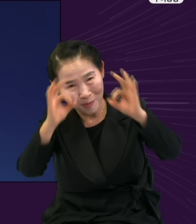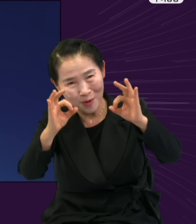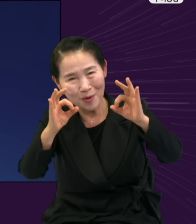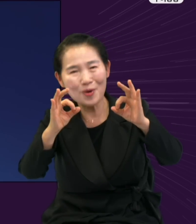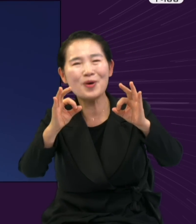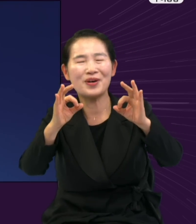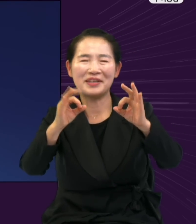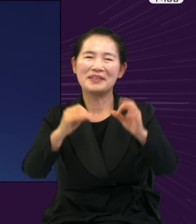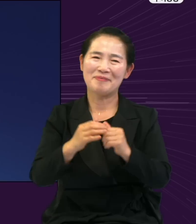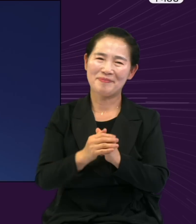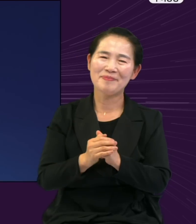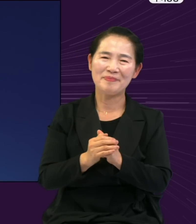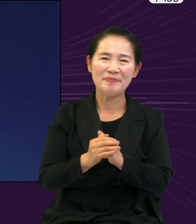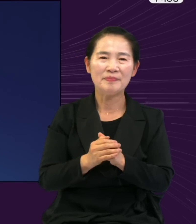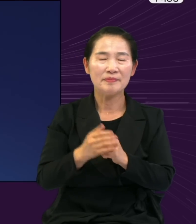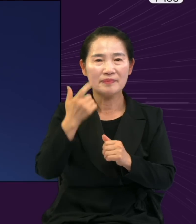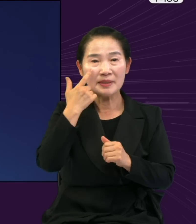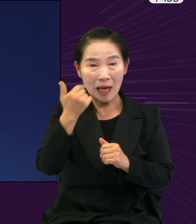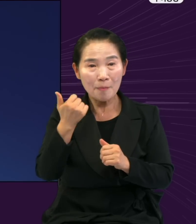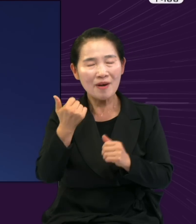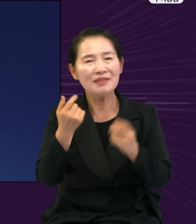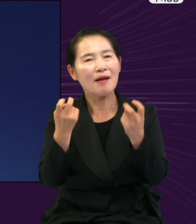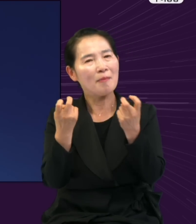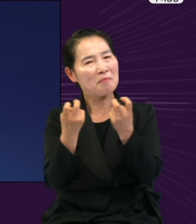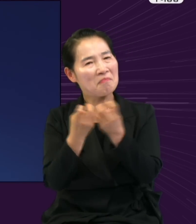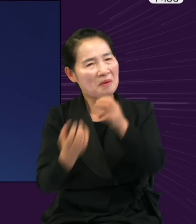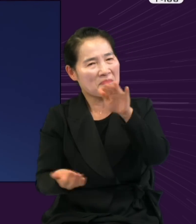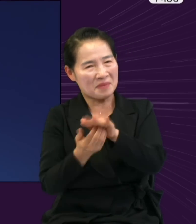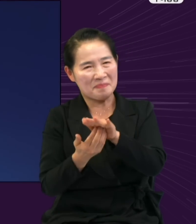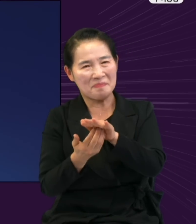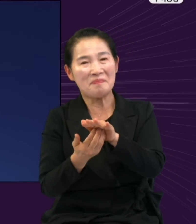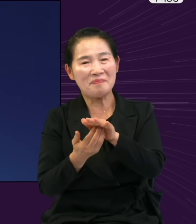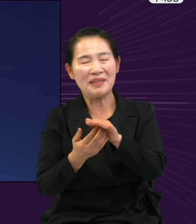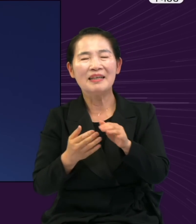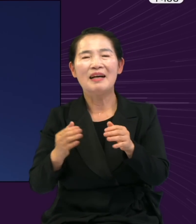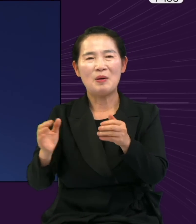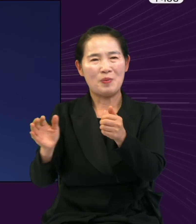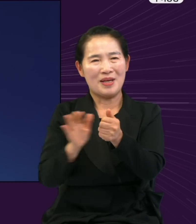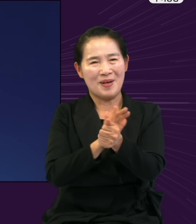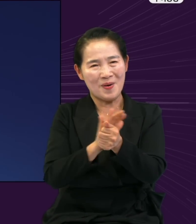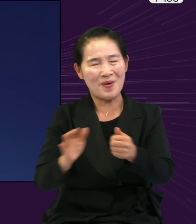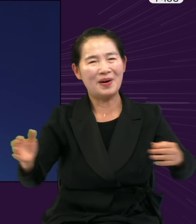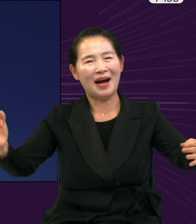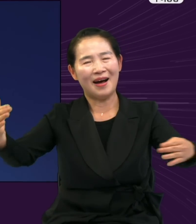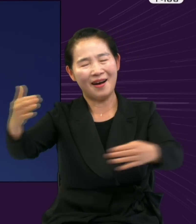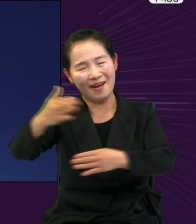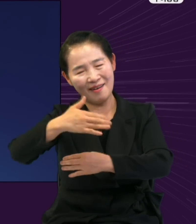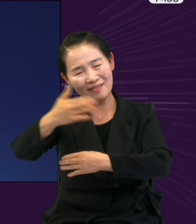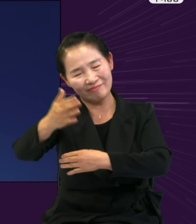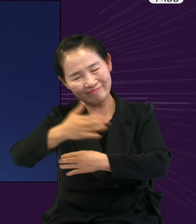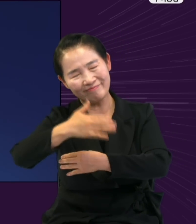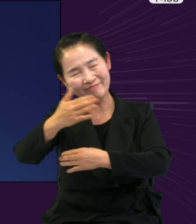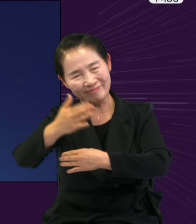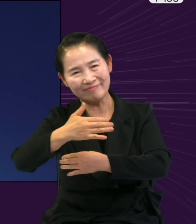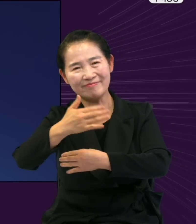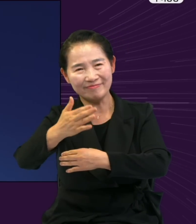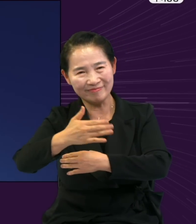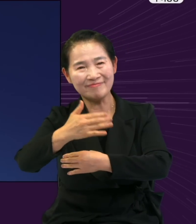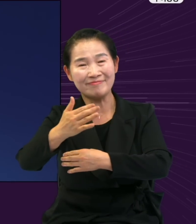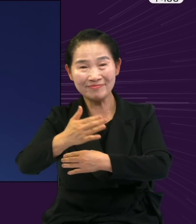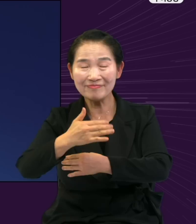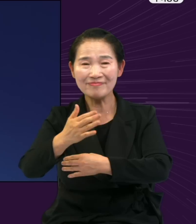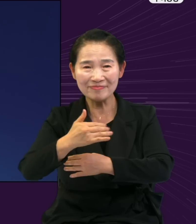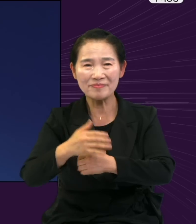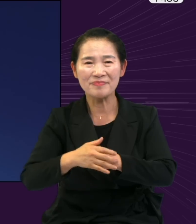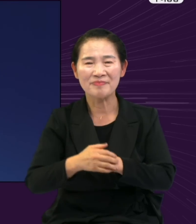아버지만 하실 수 있는 방법으로 위로하시고 안으시고 품으십니다. 그리고 왜 그런